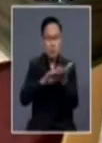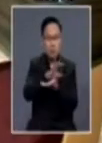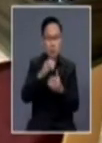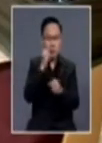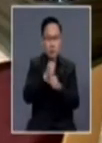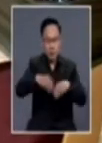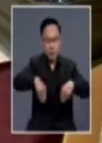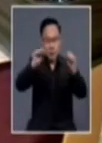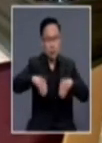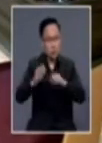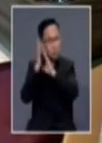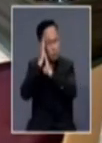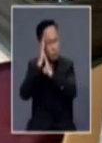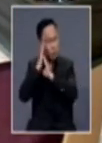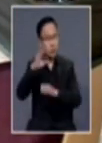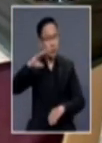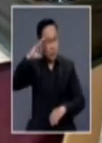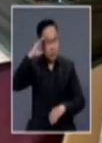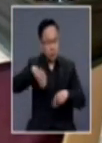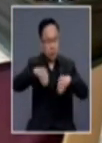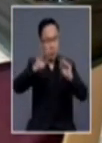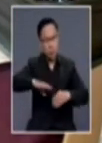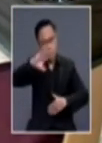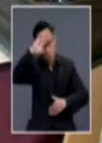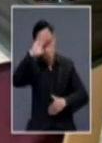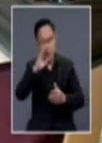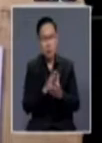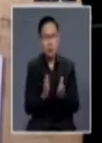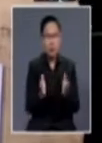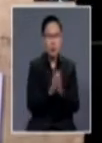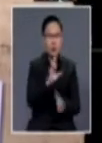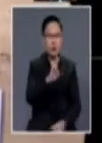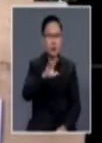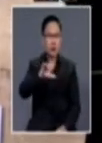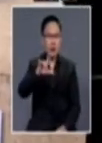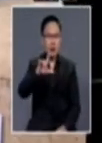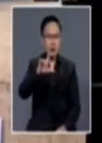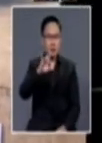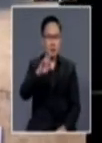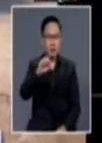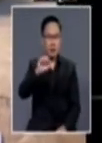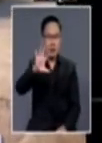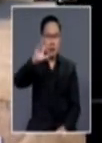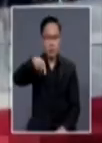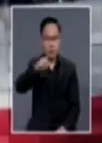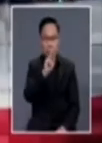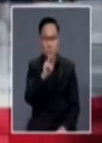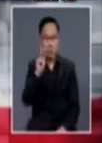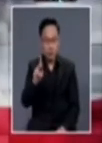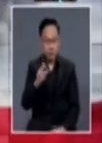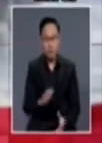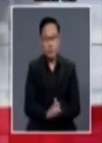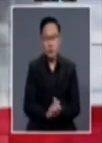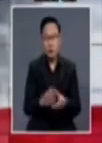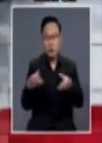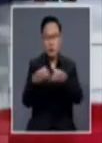ลิตที่นอนทหารหมอนและที่นอนผู้ป่วยจำนวน 7,750,000 กิโลกรัมคณะรักษาความสงบแห่